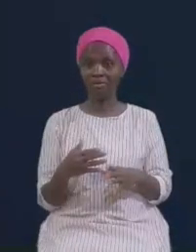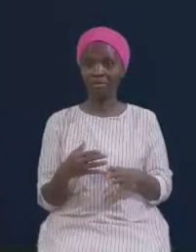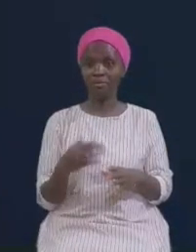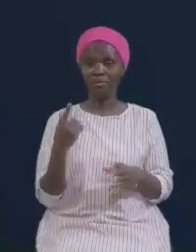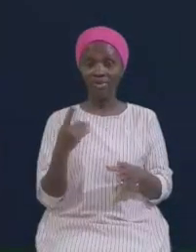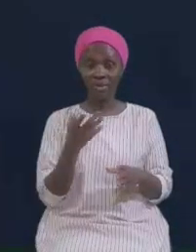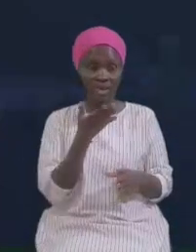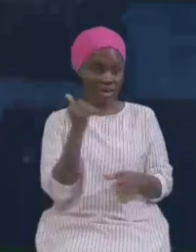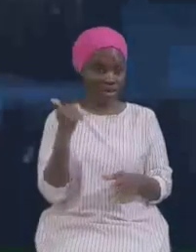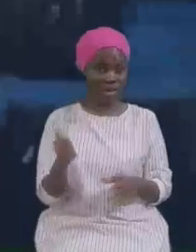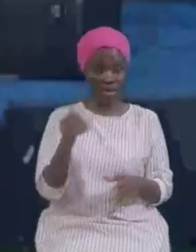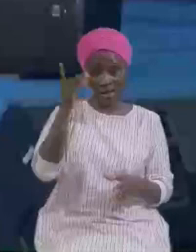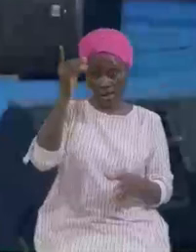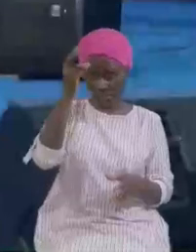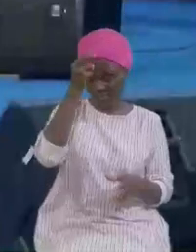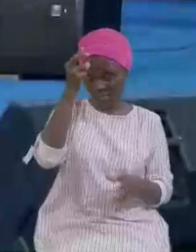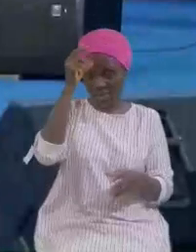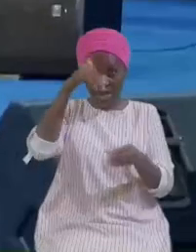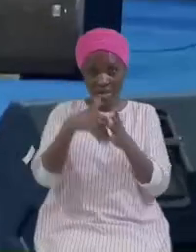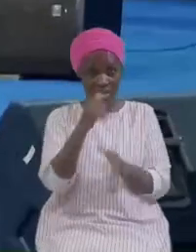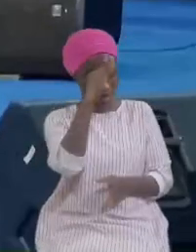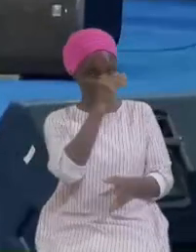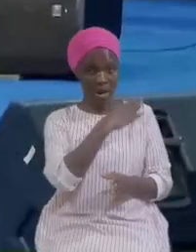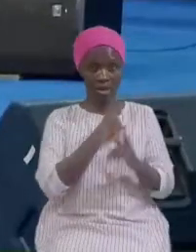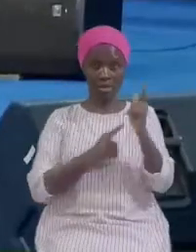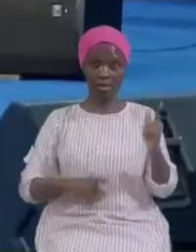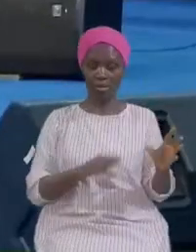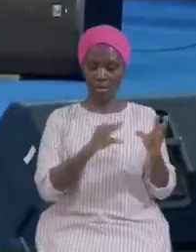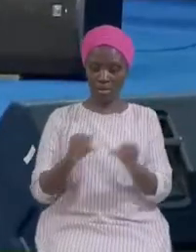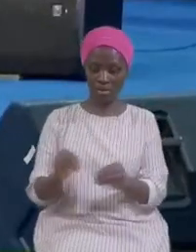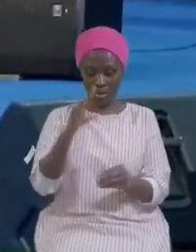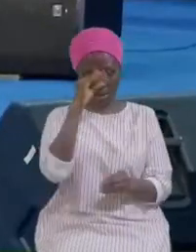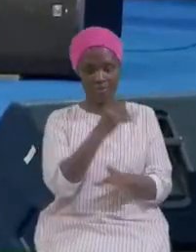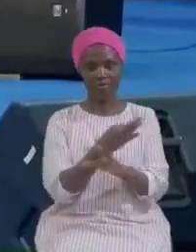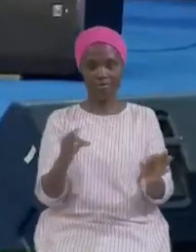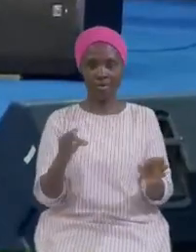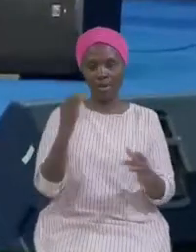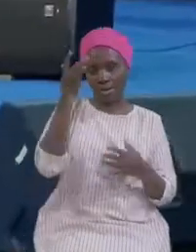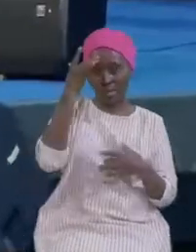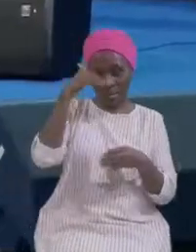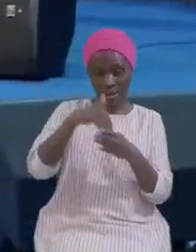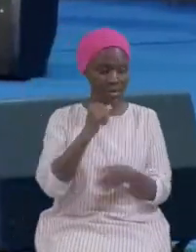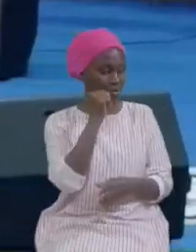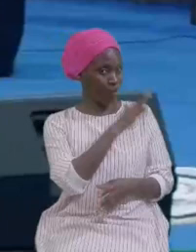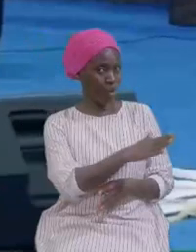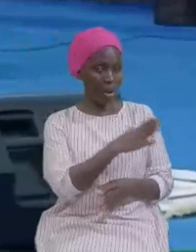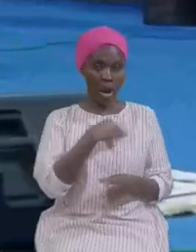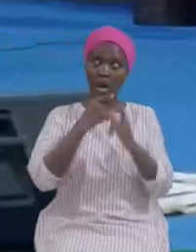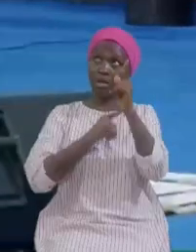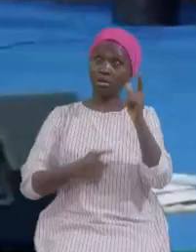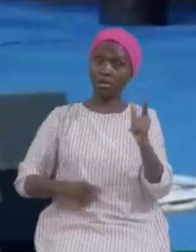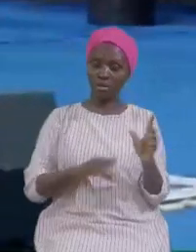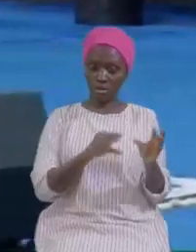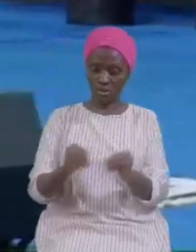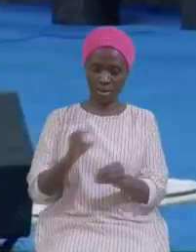il y avait un démon dans la vie d'un homme. Et le Seigneur l'a affranchi. La maladie dans la vie de la femme. Et le